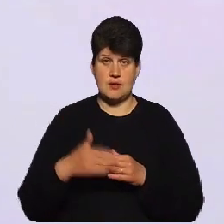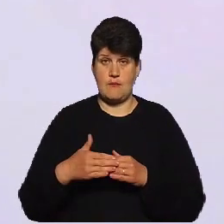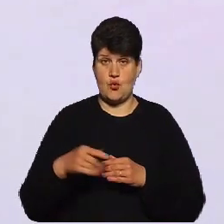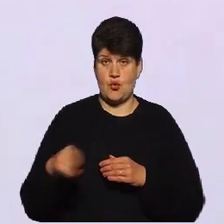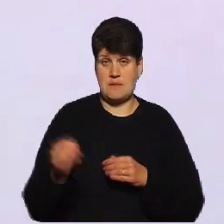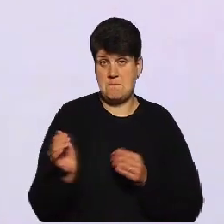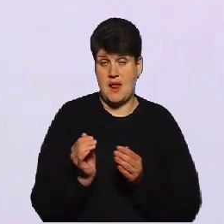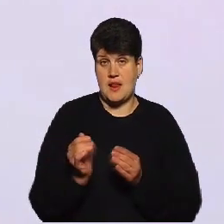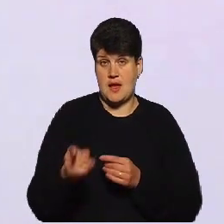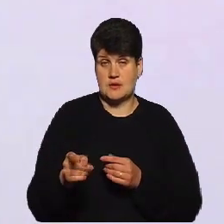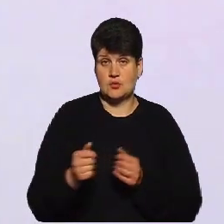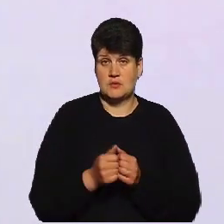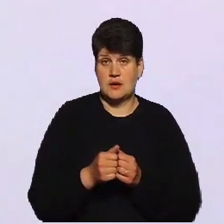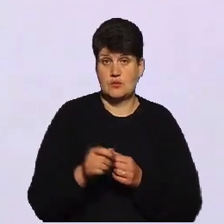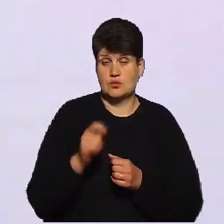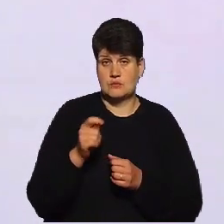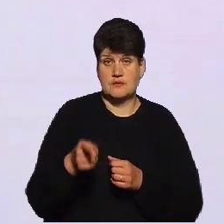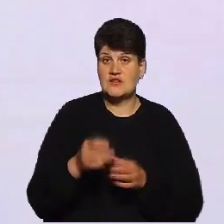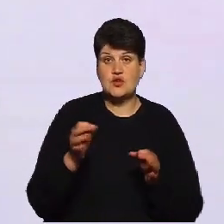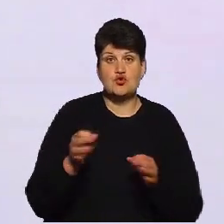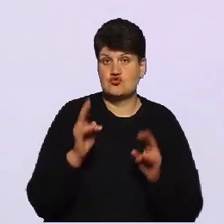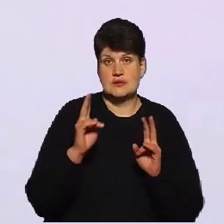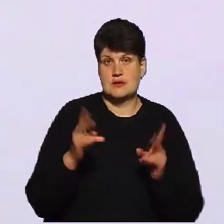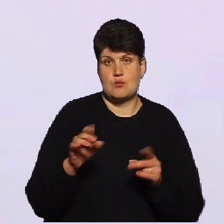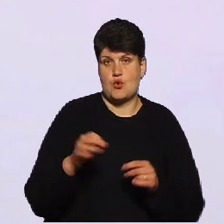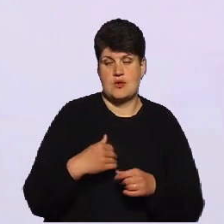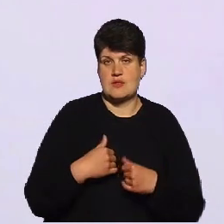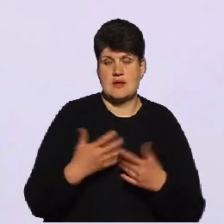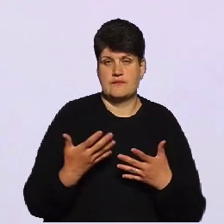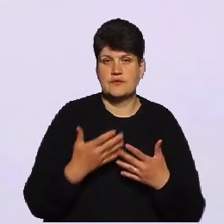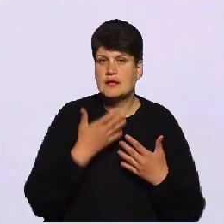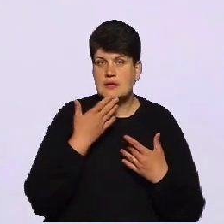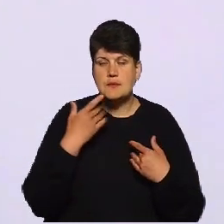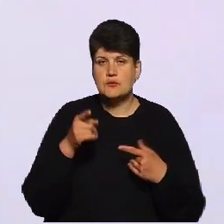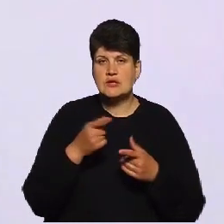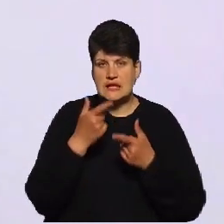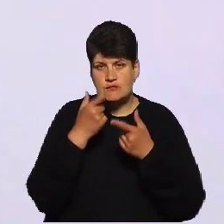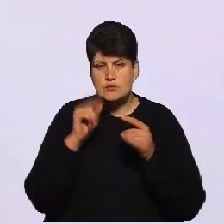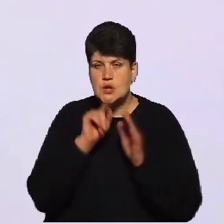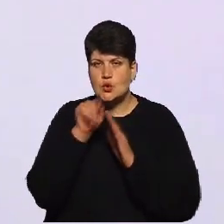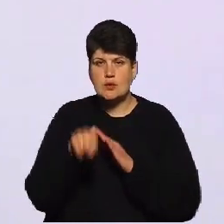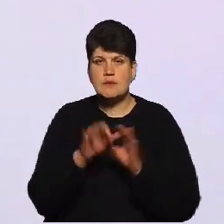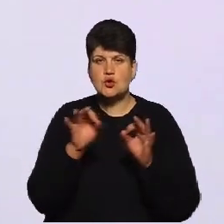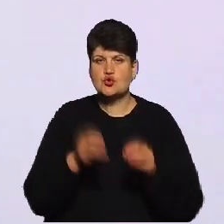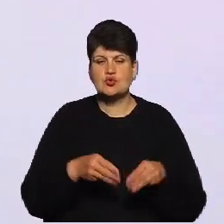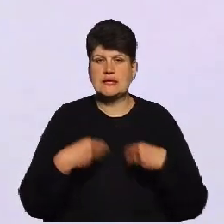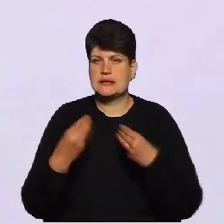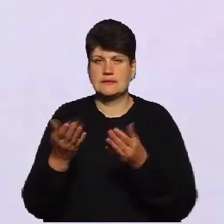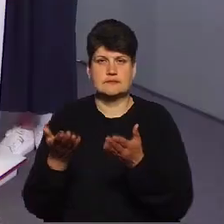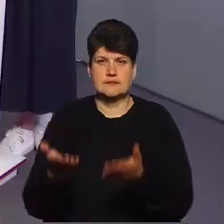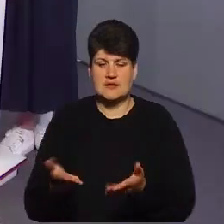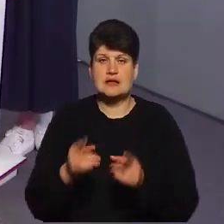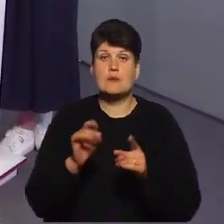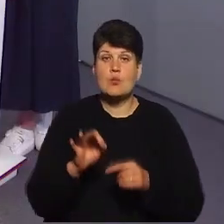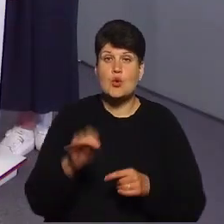поряд з Україною, але вони нічого не знають про нас, ми не маємо туди інформаційного доступу, ми не транслюємо туди нічого. І навіть про війну, кажуть, вже не